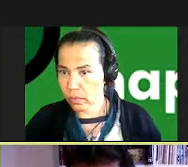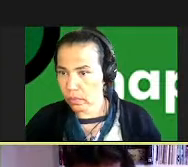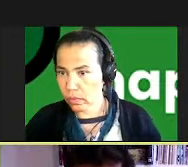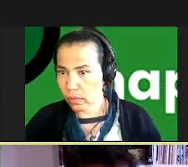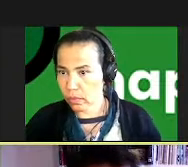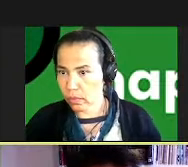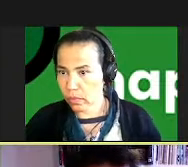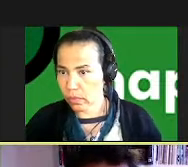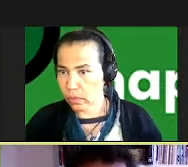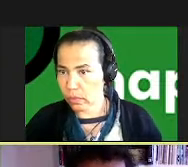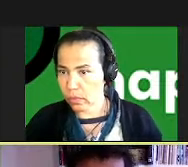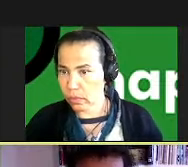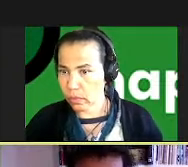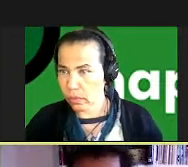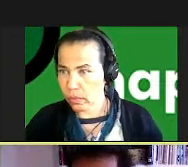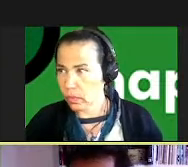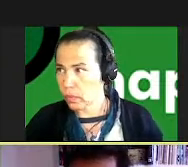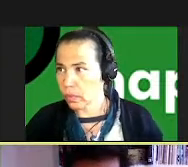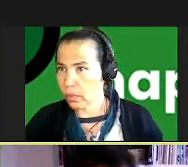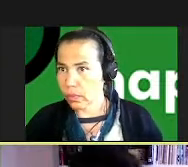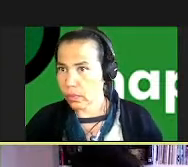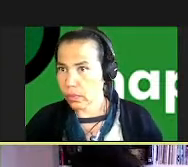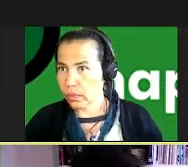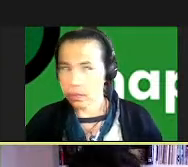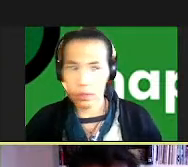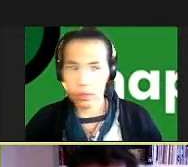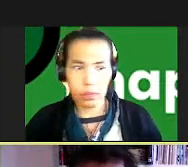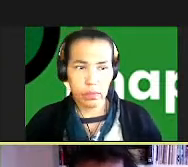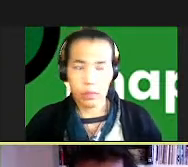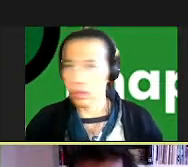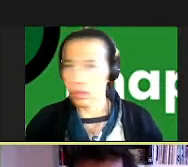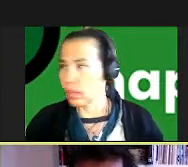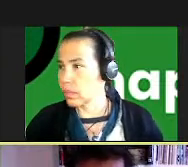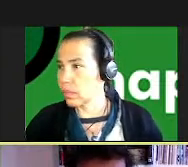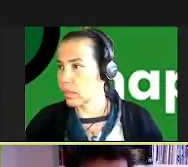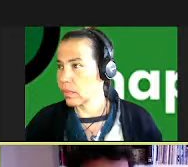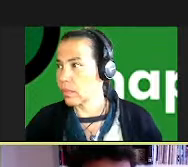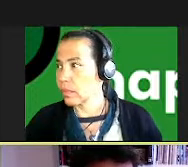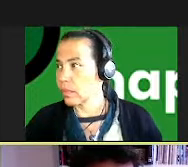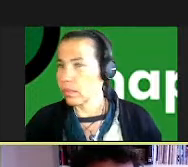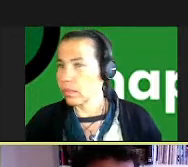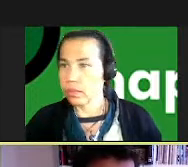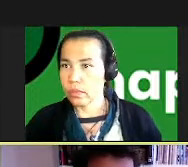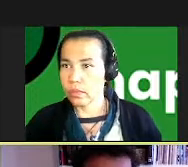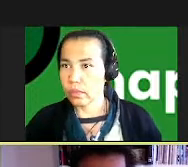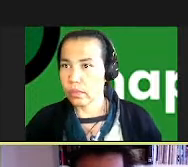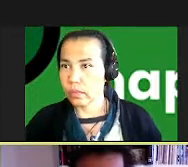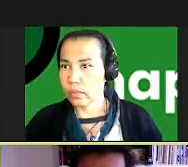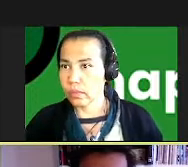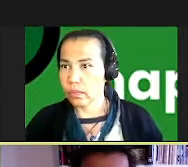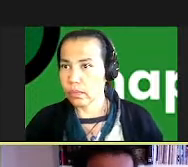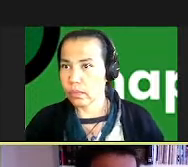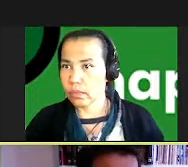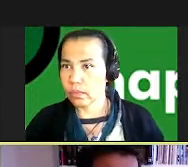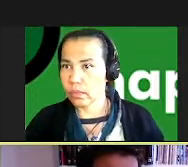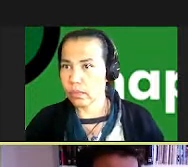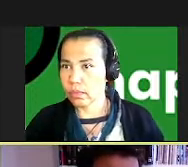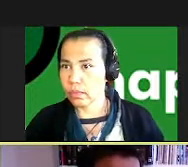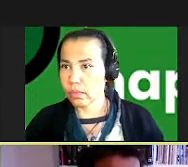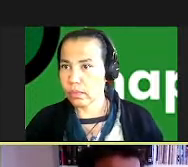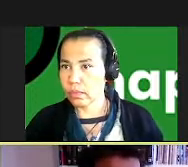pour passer à Thierry. Je vais changer à l'anglais parce que je pense que personne m'entend